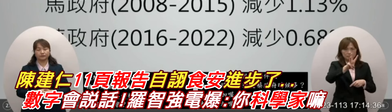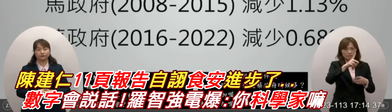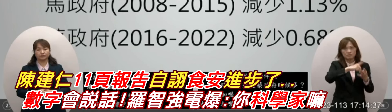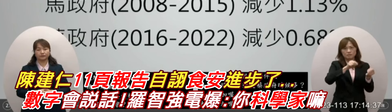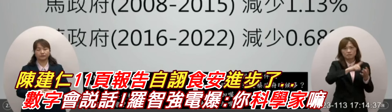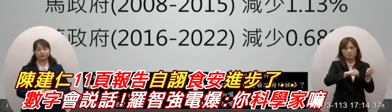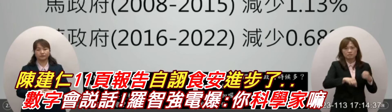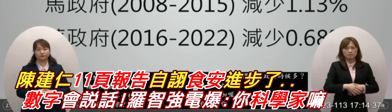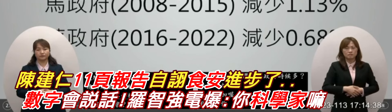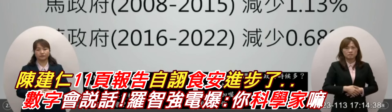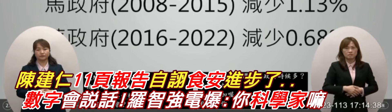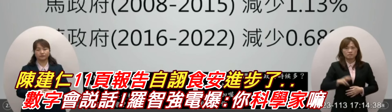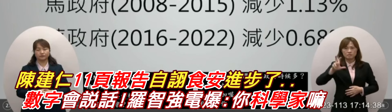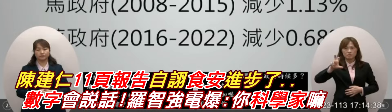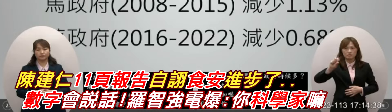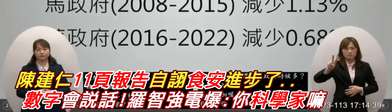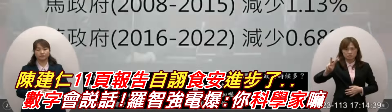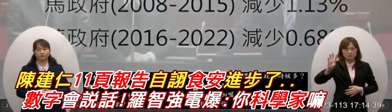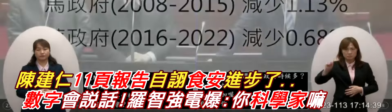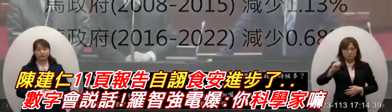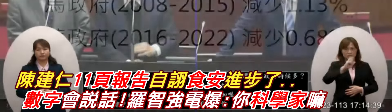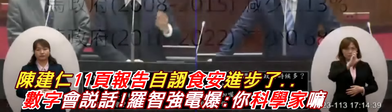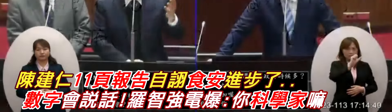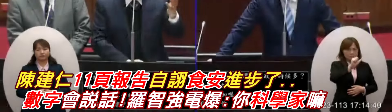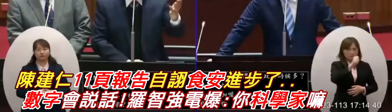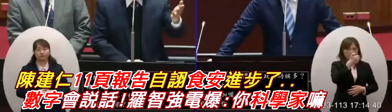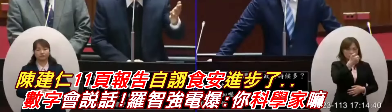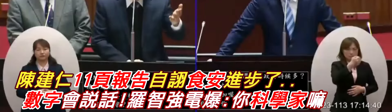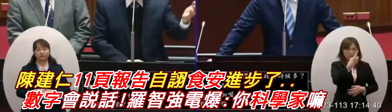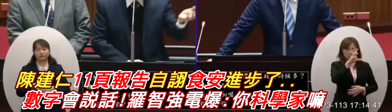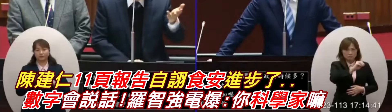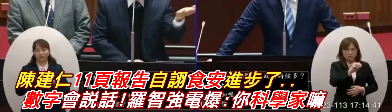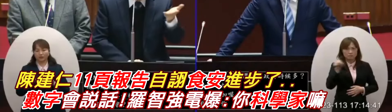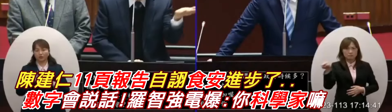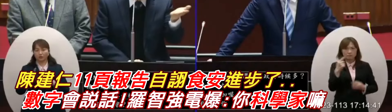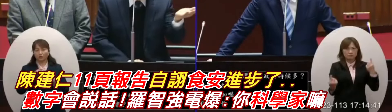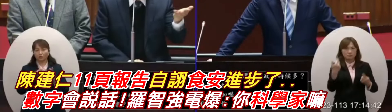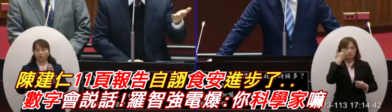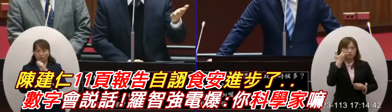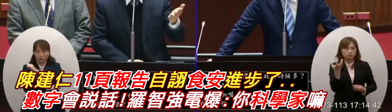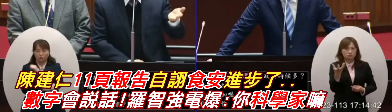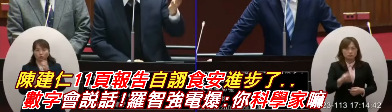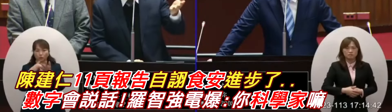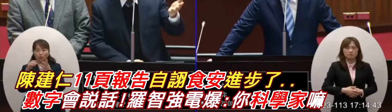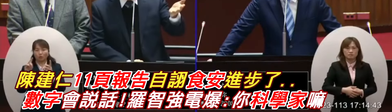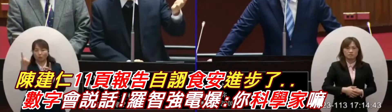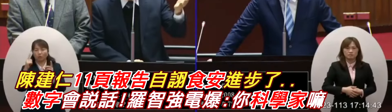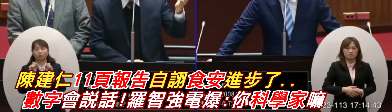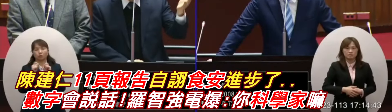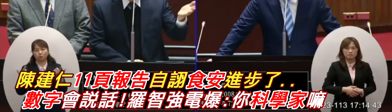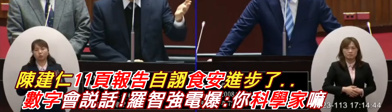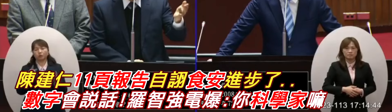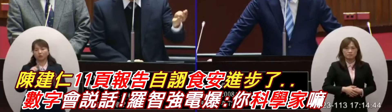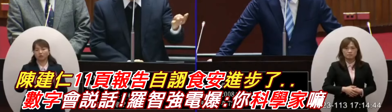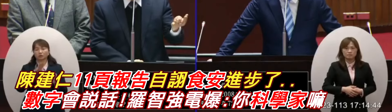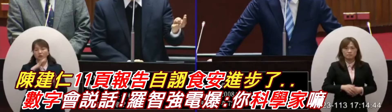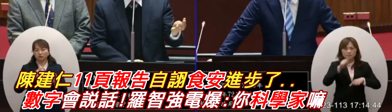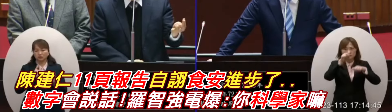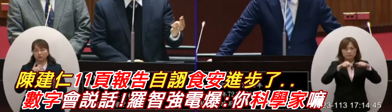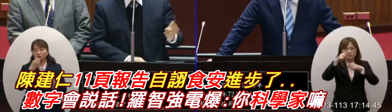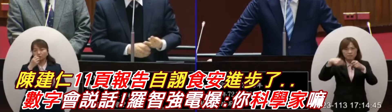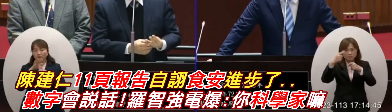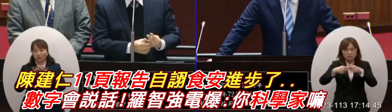51万1333件，72万跟51万谁多？ 你现在用的基数不一样，而且呢， 平均每